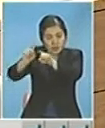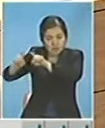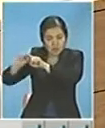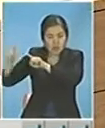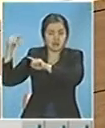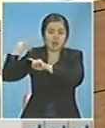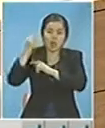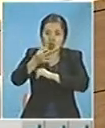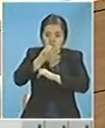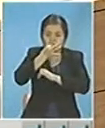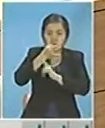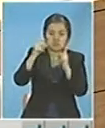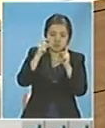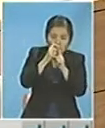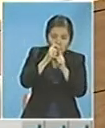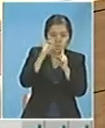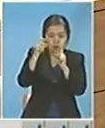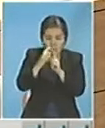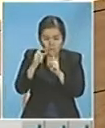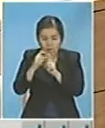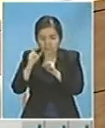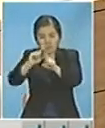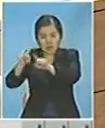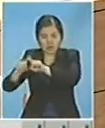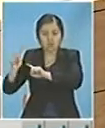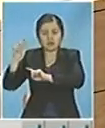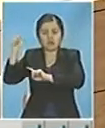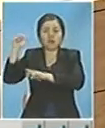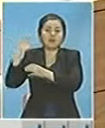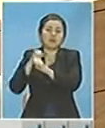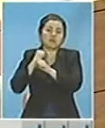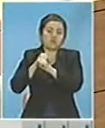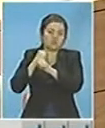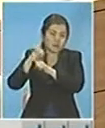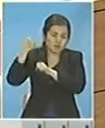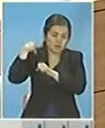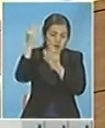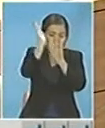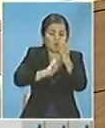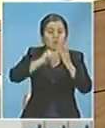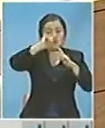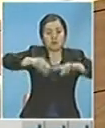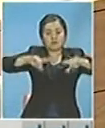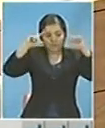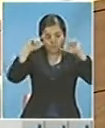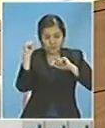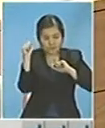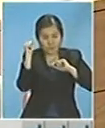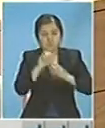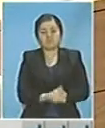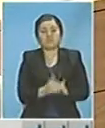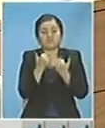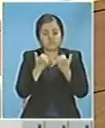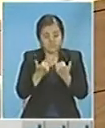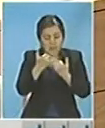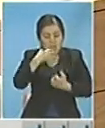ขาที่จะแสดงความเป็นเลิศของราชบัณฑิตเองแล้วก็ของประเทศไทยด้วยนะครับเพราะฉะนั้น